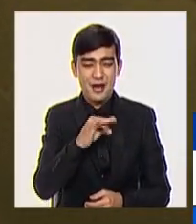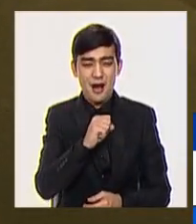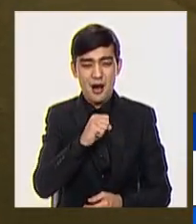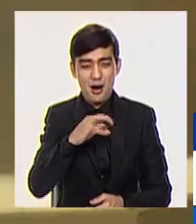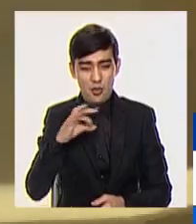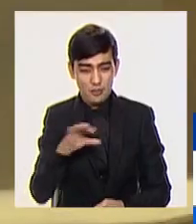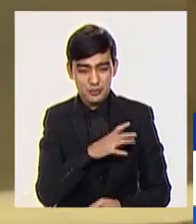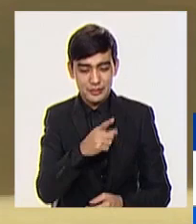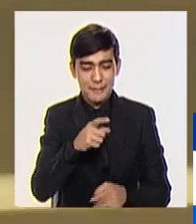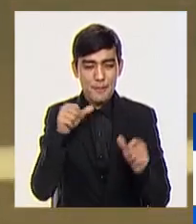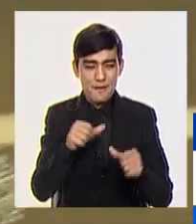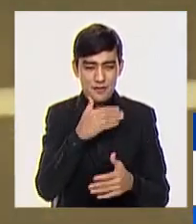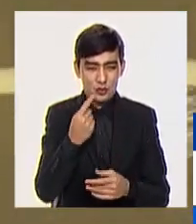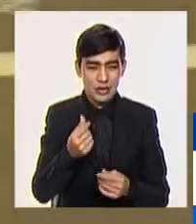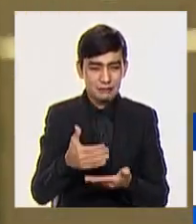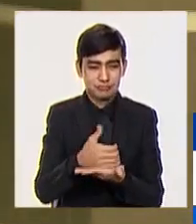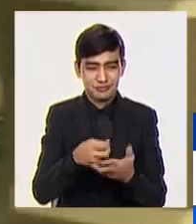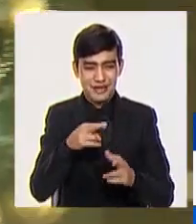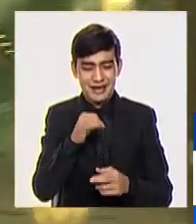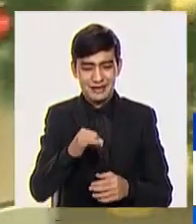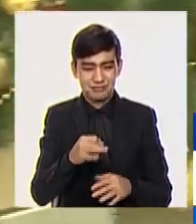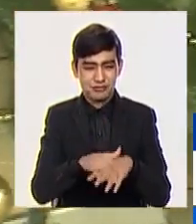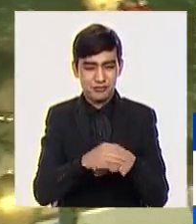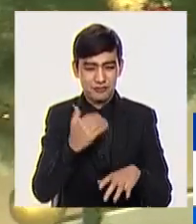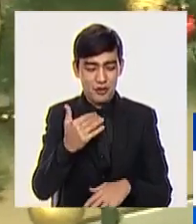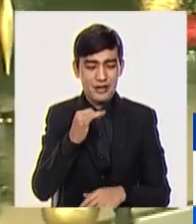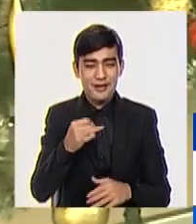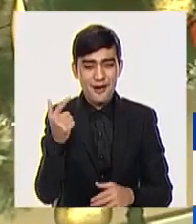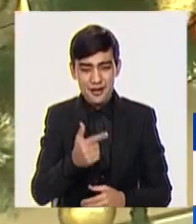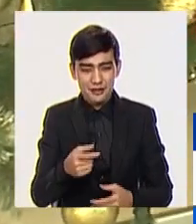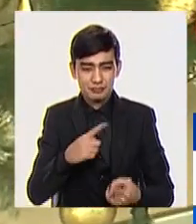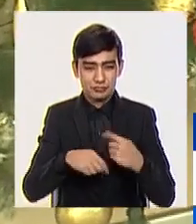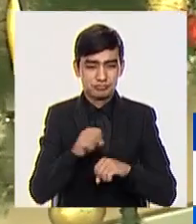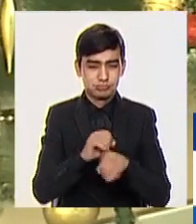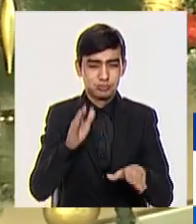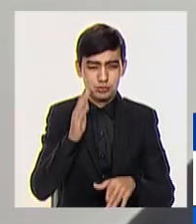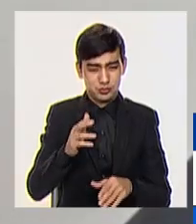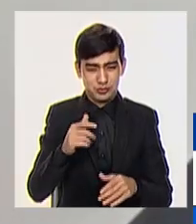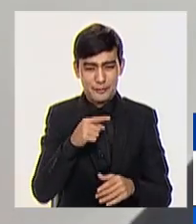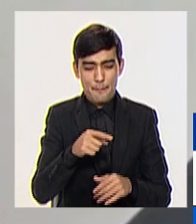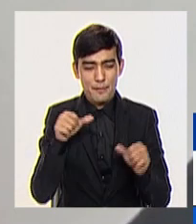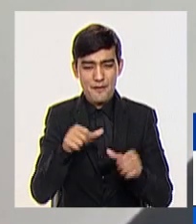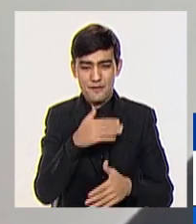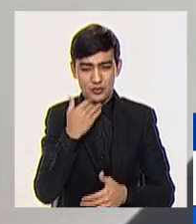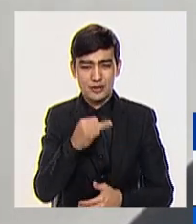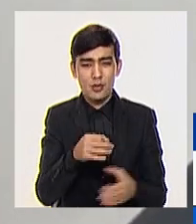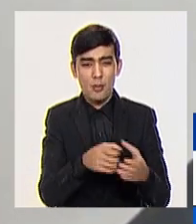не имеют права привлекать денежные средства граждан и гарантировать выплату дивидендов.